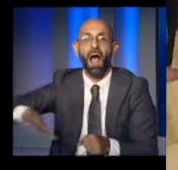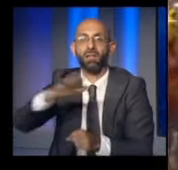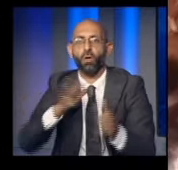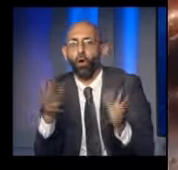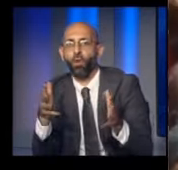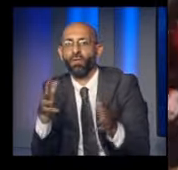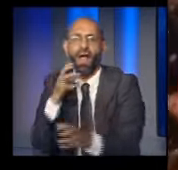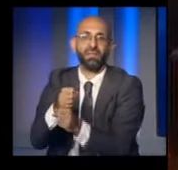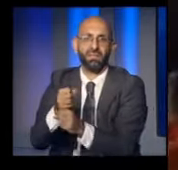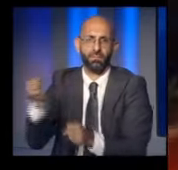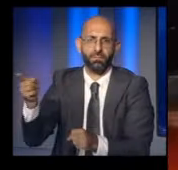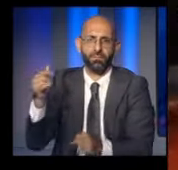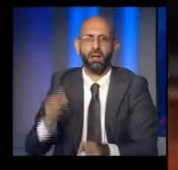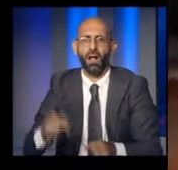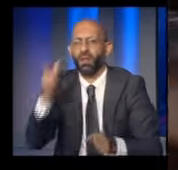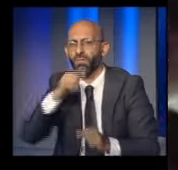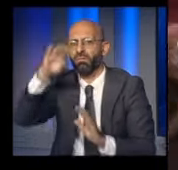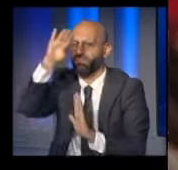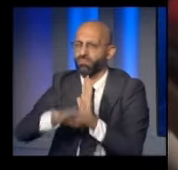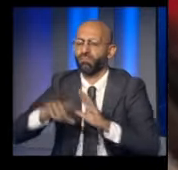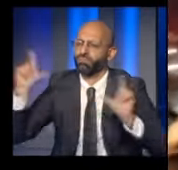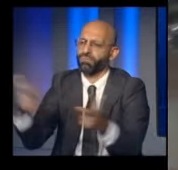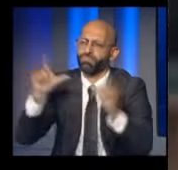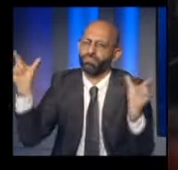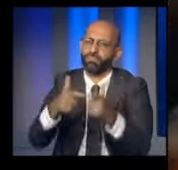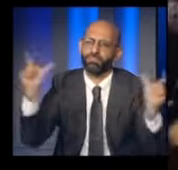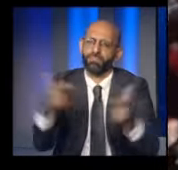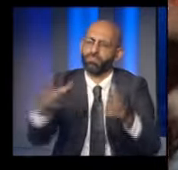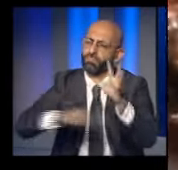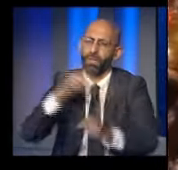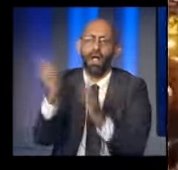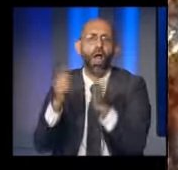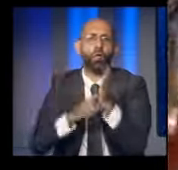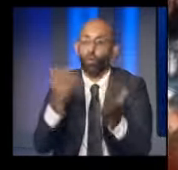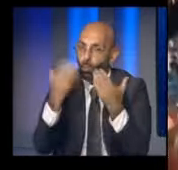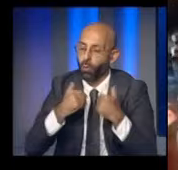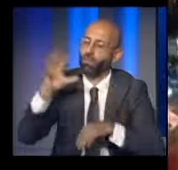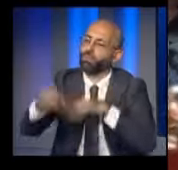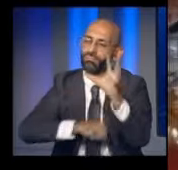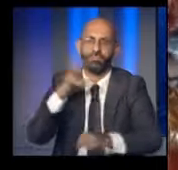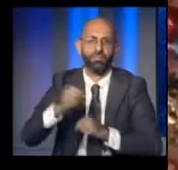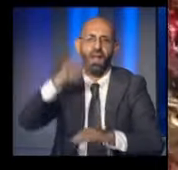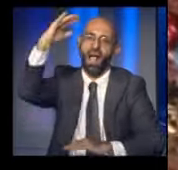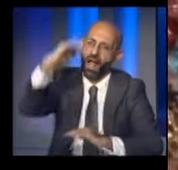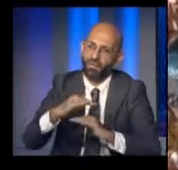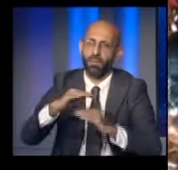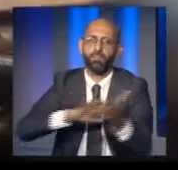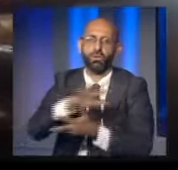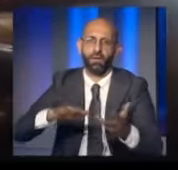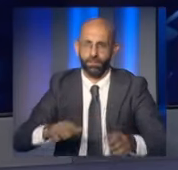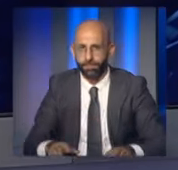أن الخطة الأمنية هي لحماية الناس وليس للاقتصاص أو التشفي منهم، فقد أنتجت انخفاضا كبيرا في